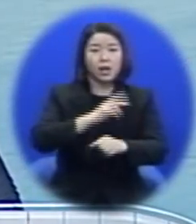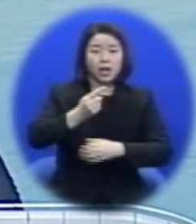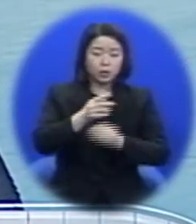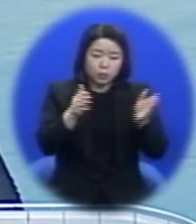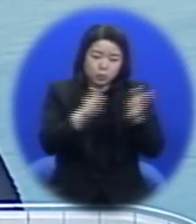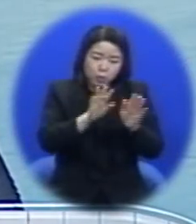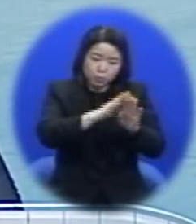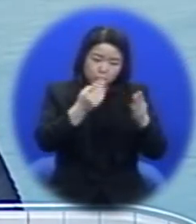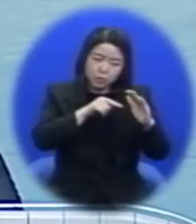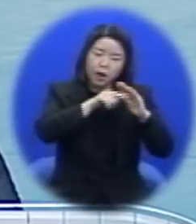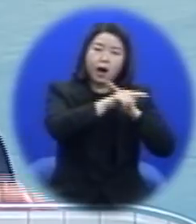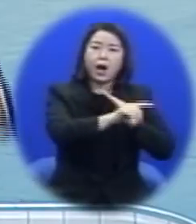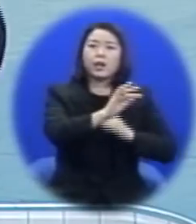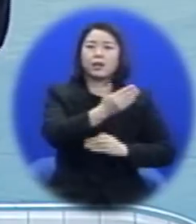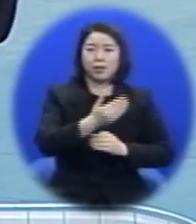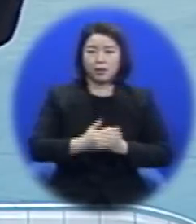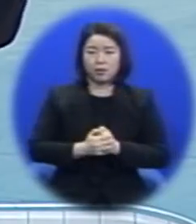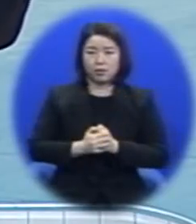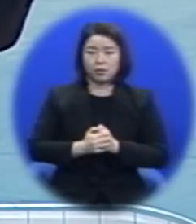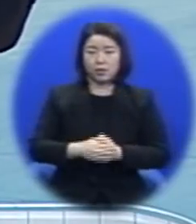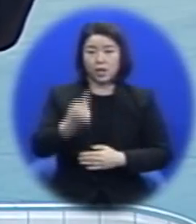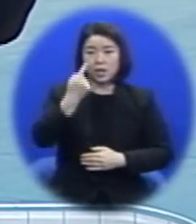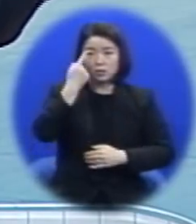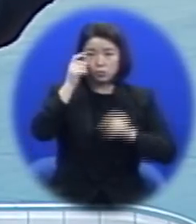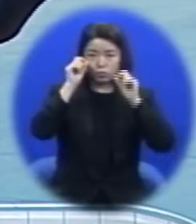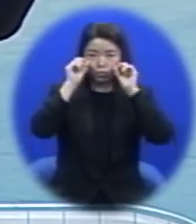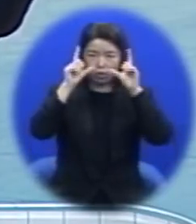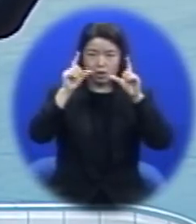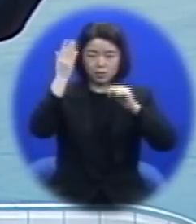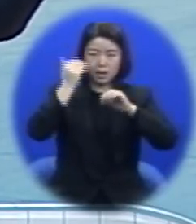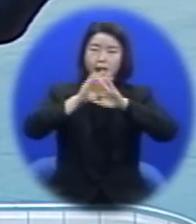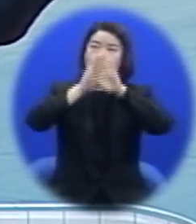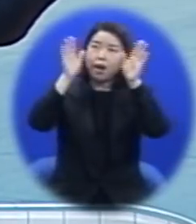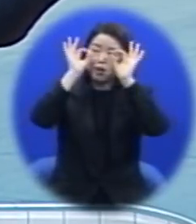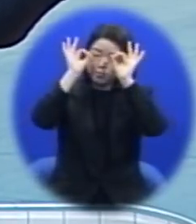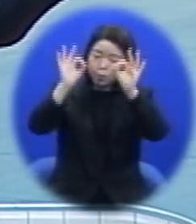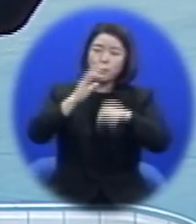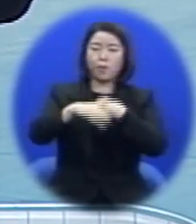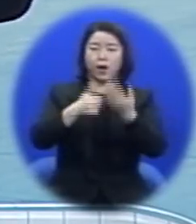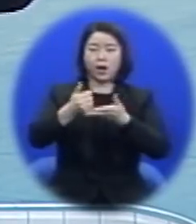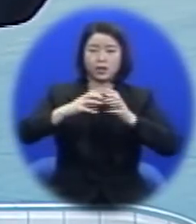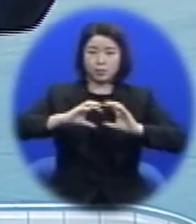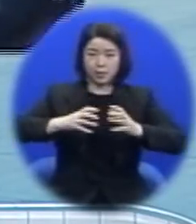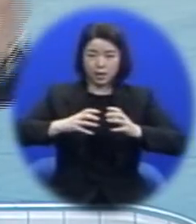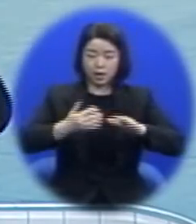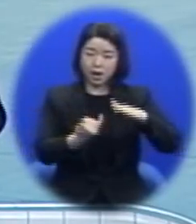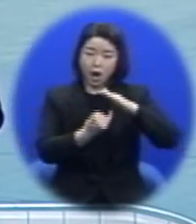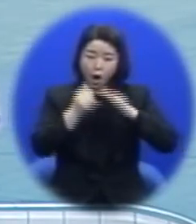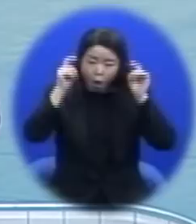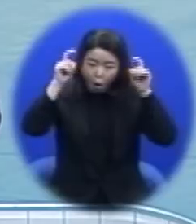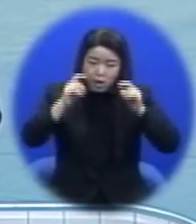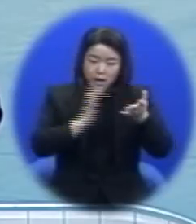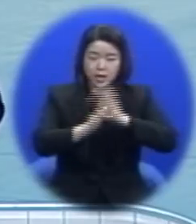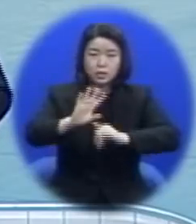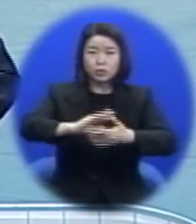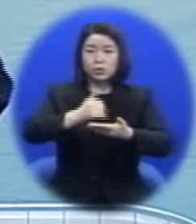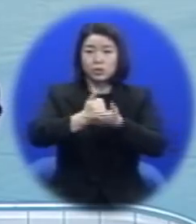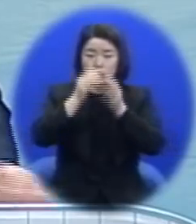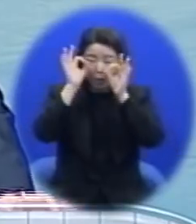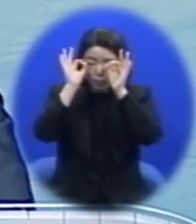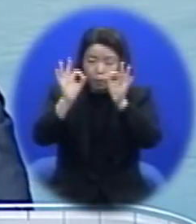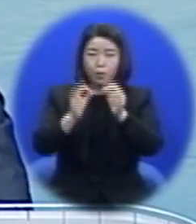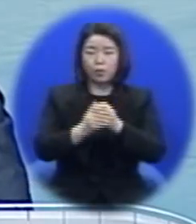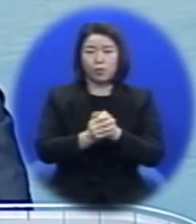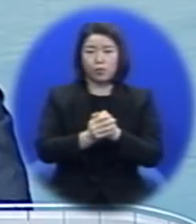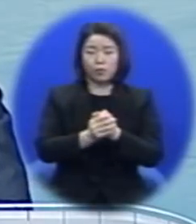들어가게 됩니다. 눈이 열려서 하늘을 보고 하나님의 나라와 어린 양 예수 그리스도를 보고